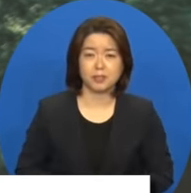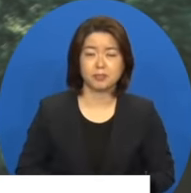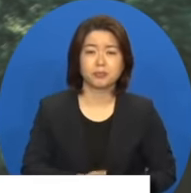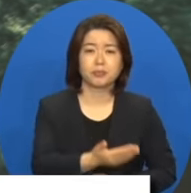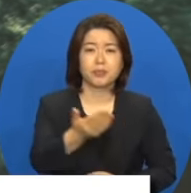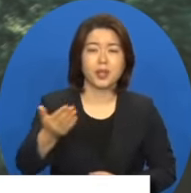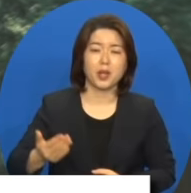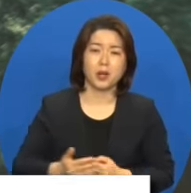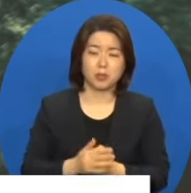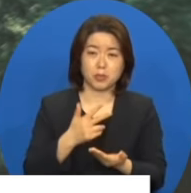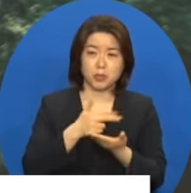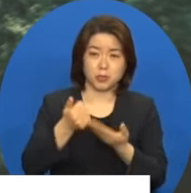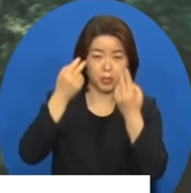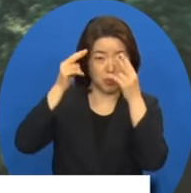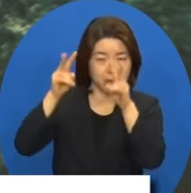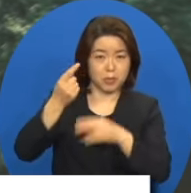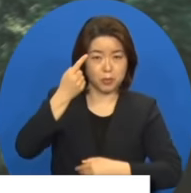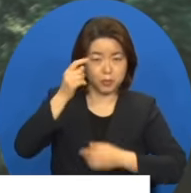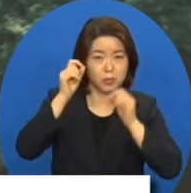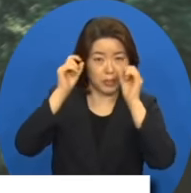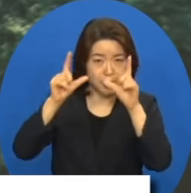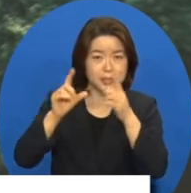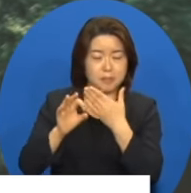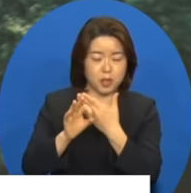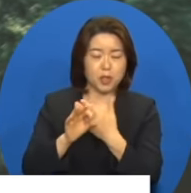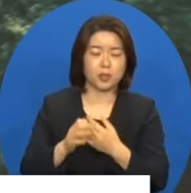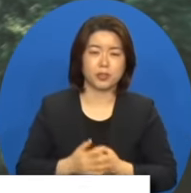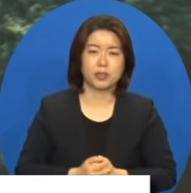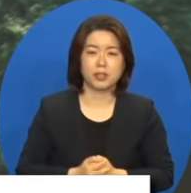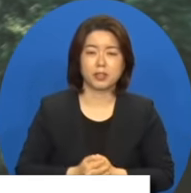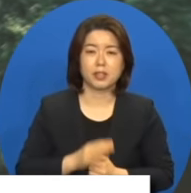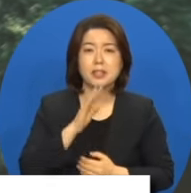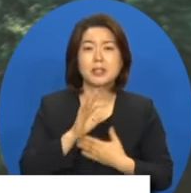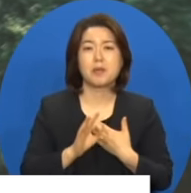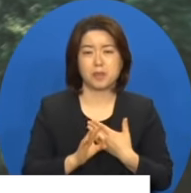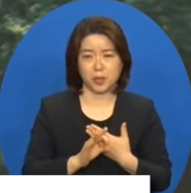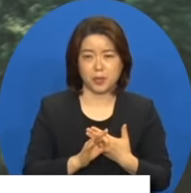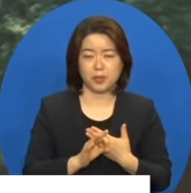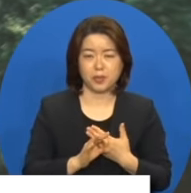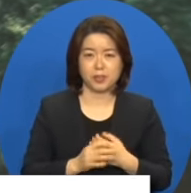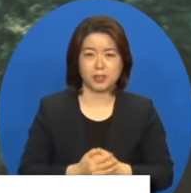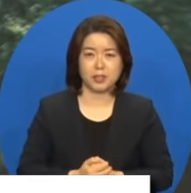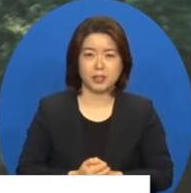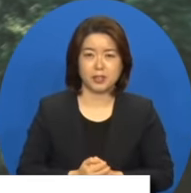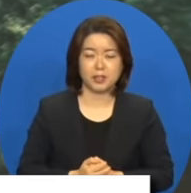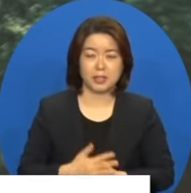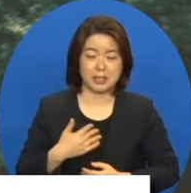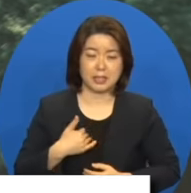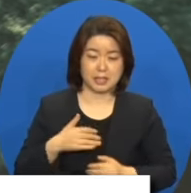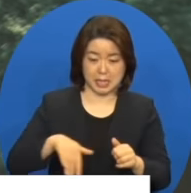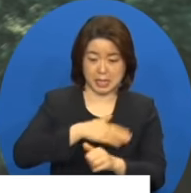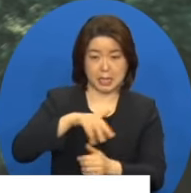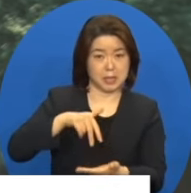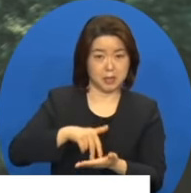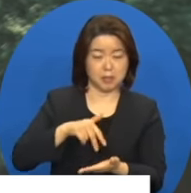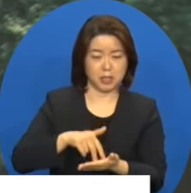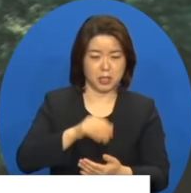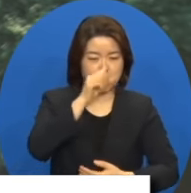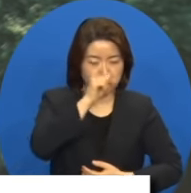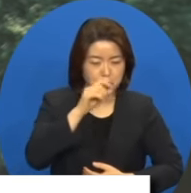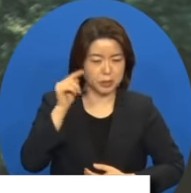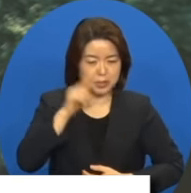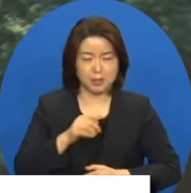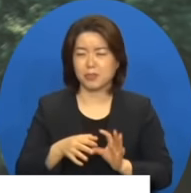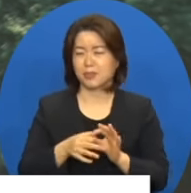여러분, 주님을 바라보는 눈이 뜨이고 나면 그러면 형편이 좋든지 나쁘든지